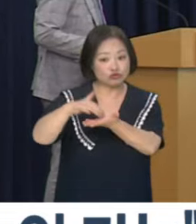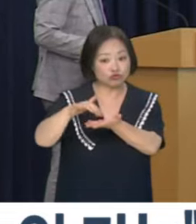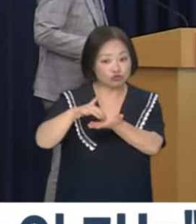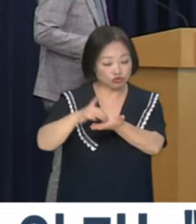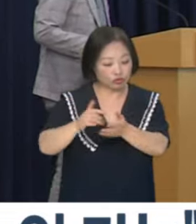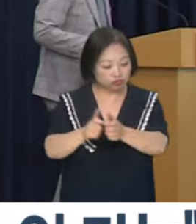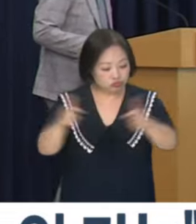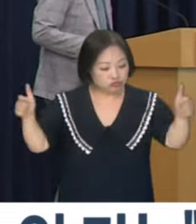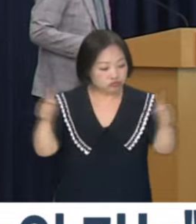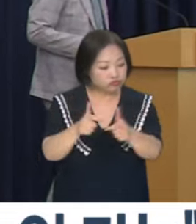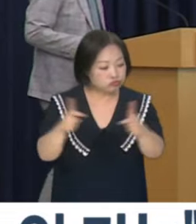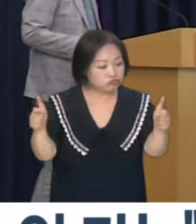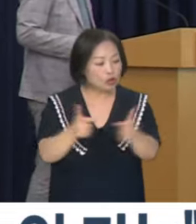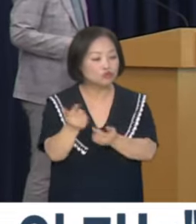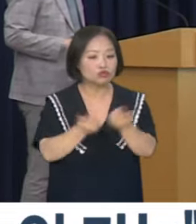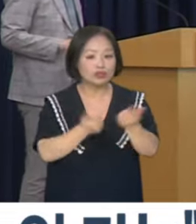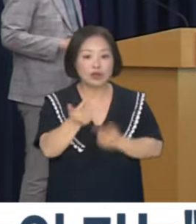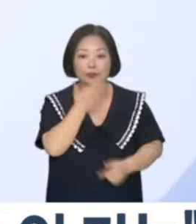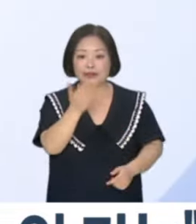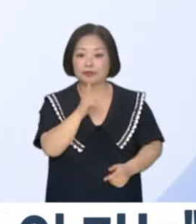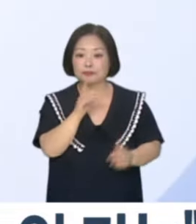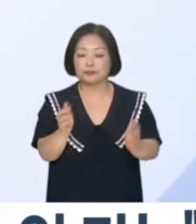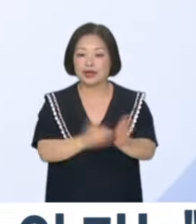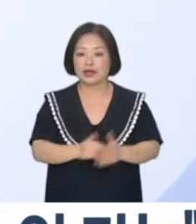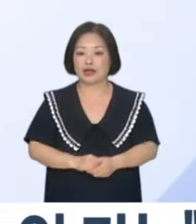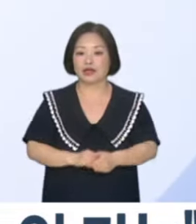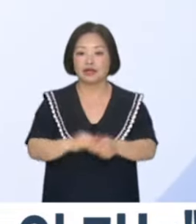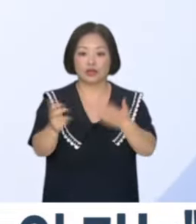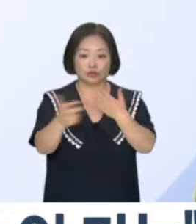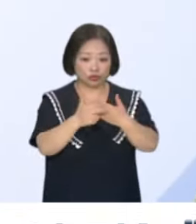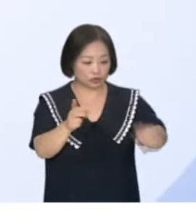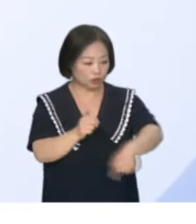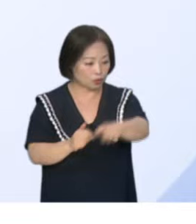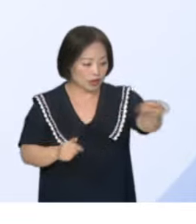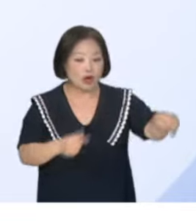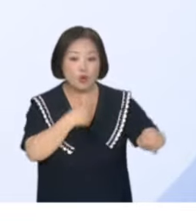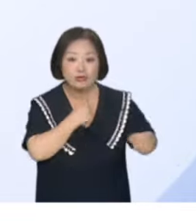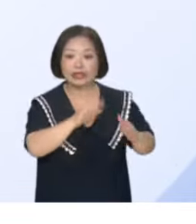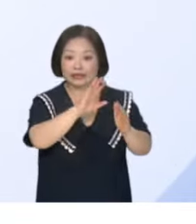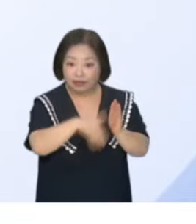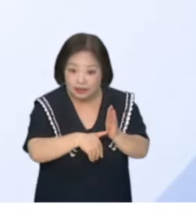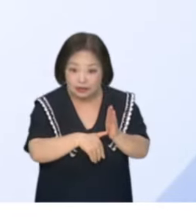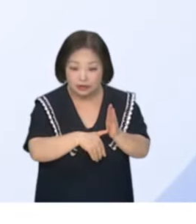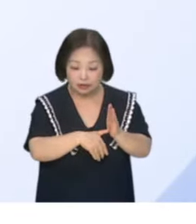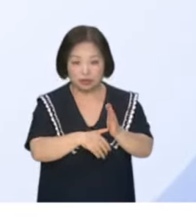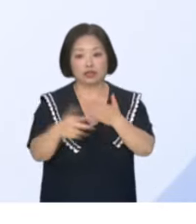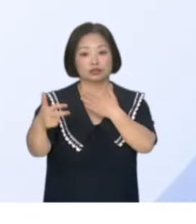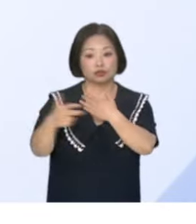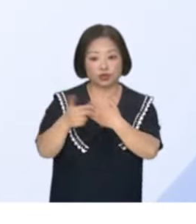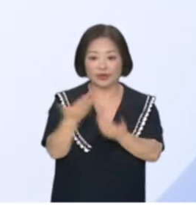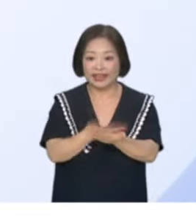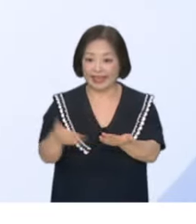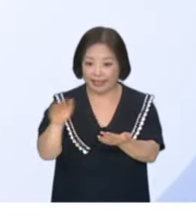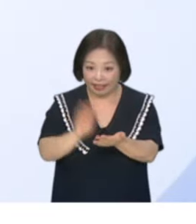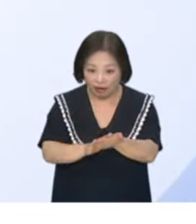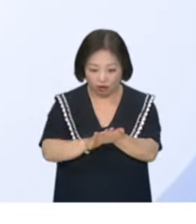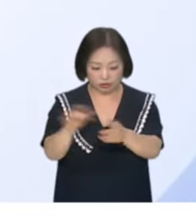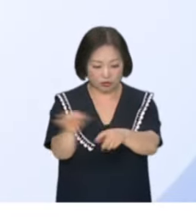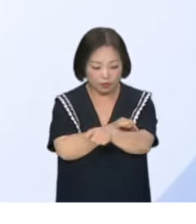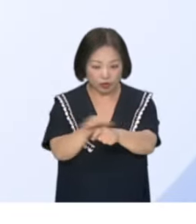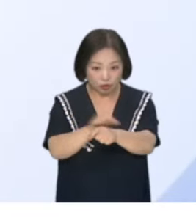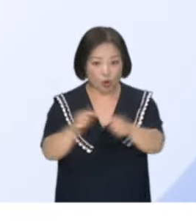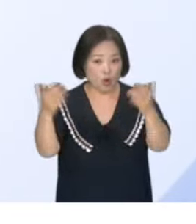있다고 대화 여지를 열어뒀습니다. 의료계가 원할 경우 의료개혁 특위 논의도 진행해